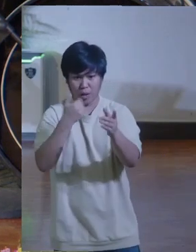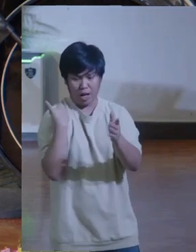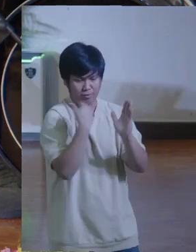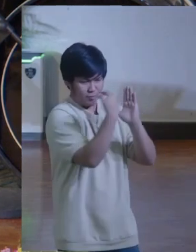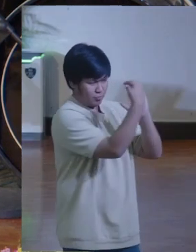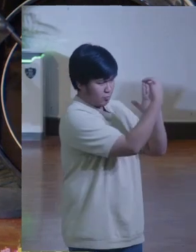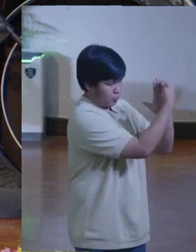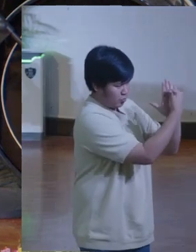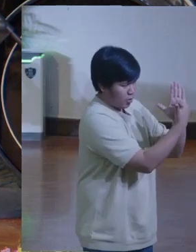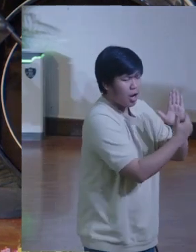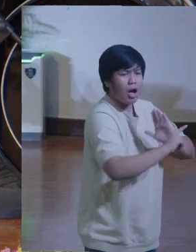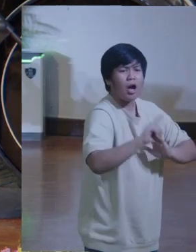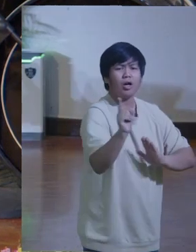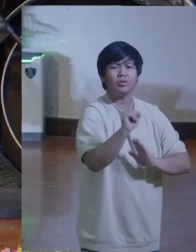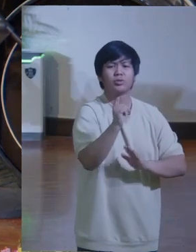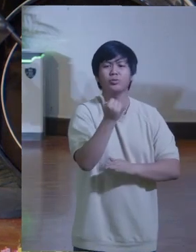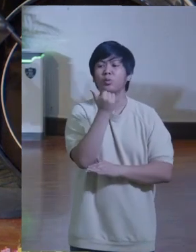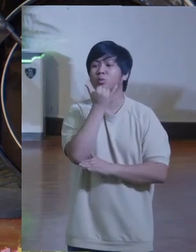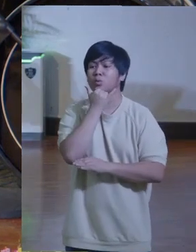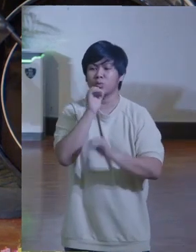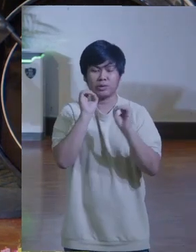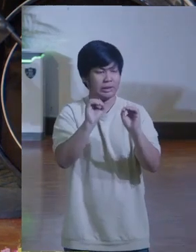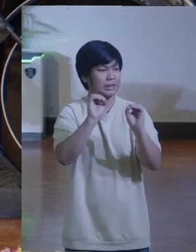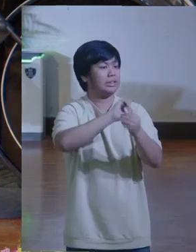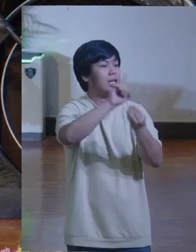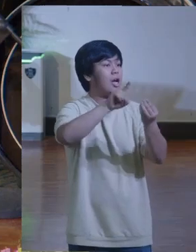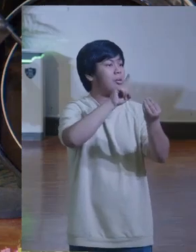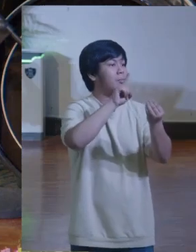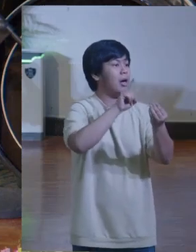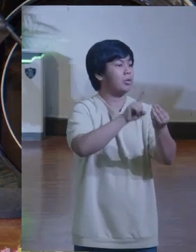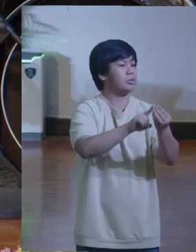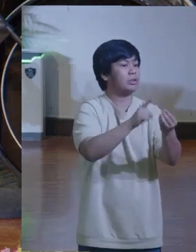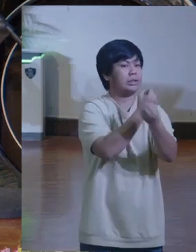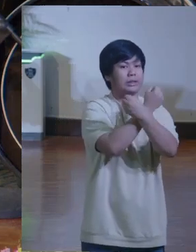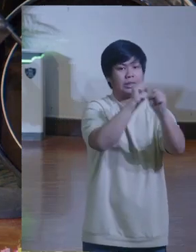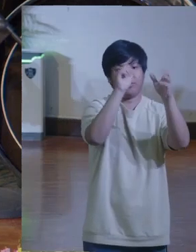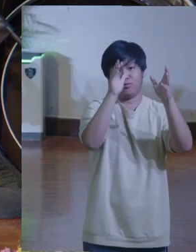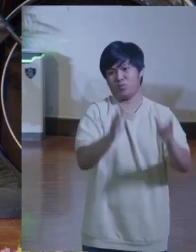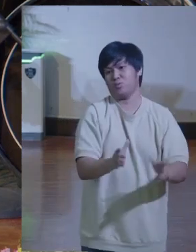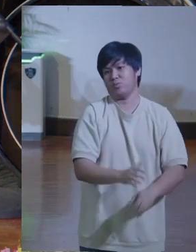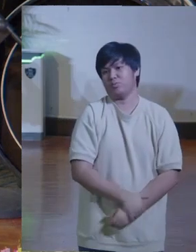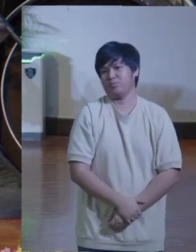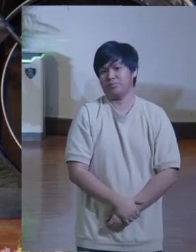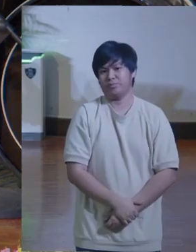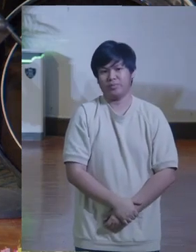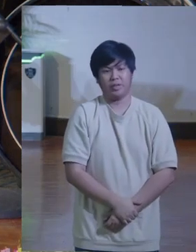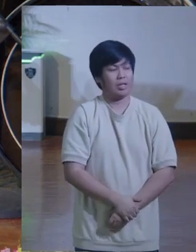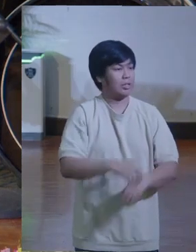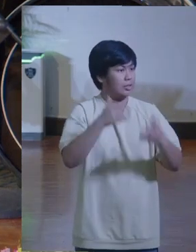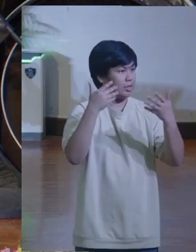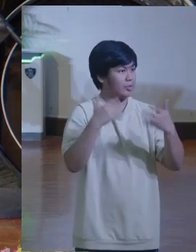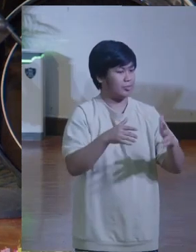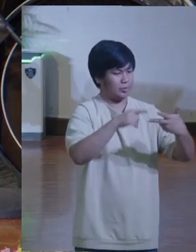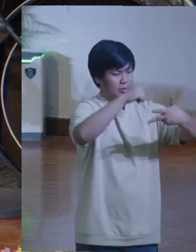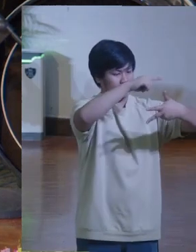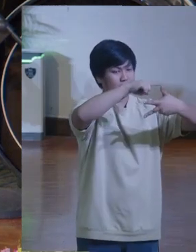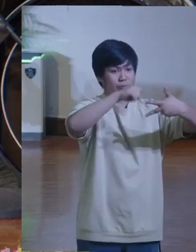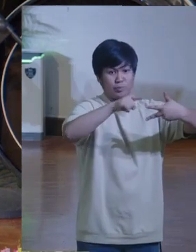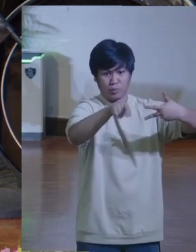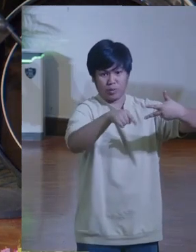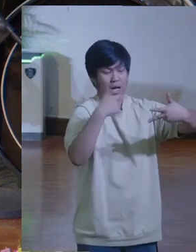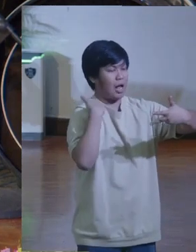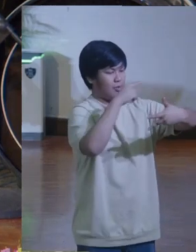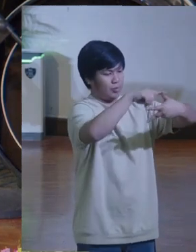po natin ang tamang katotohanan. Tapos magtatapos po tayo sa dakilang katiyakan. So tignan po